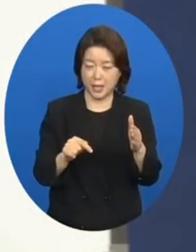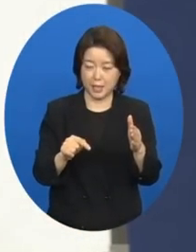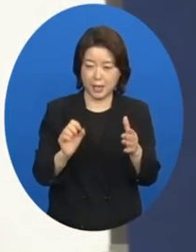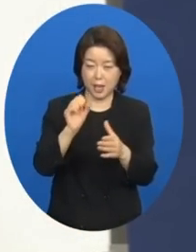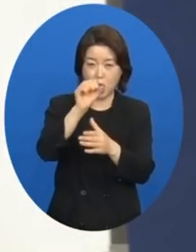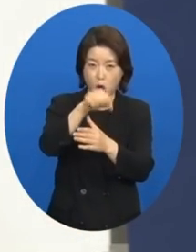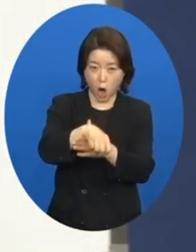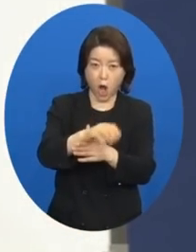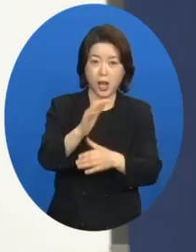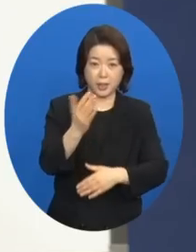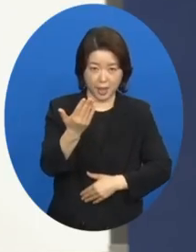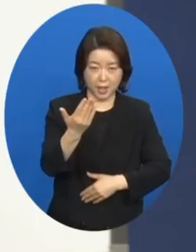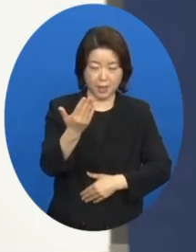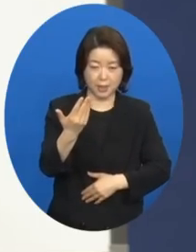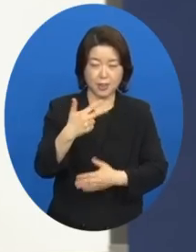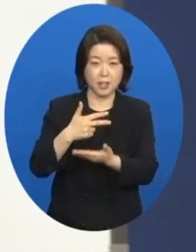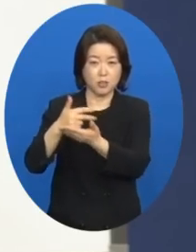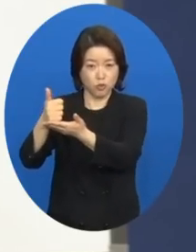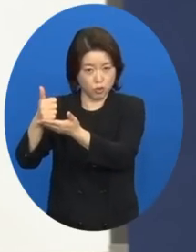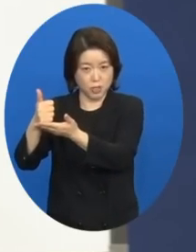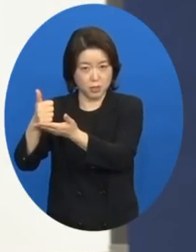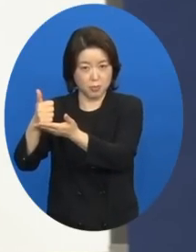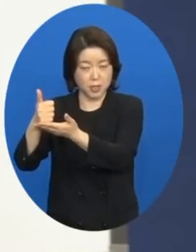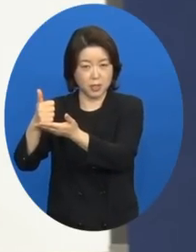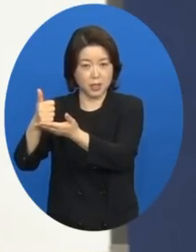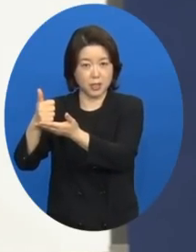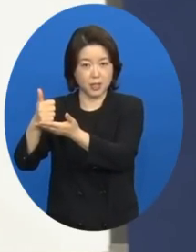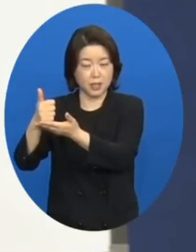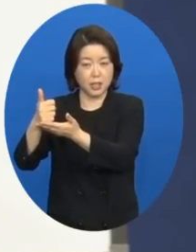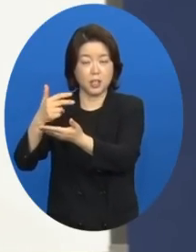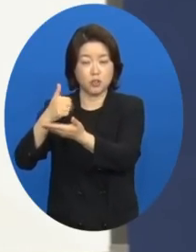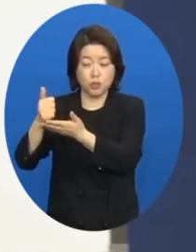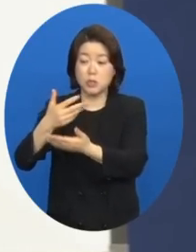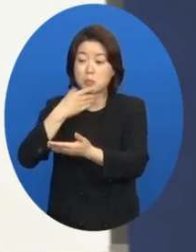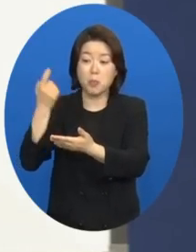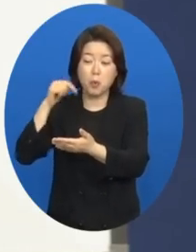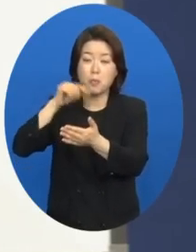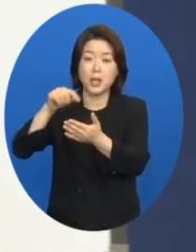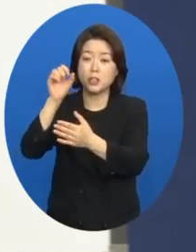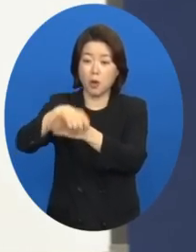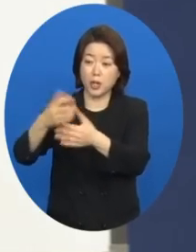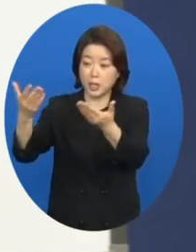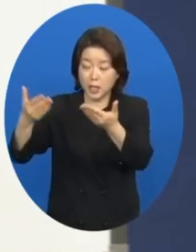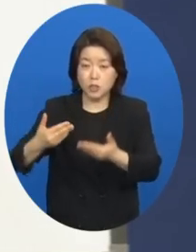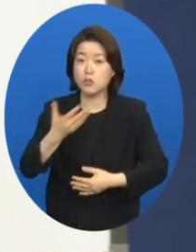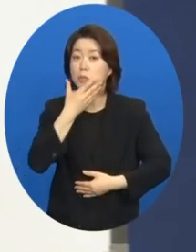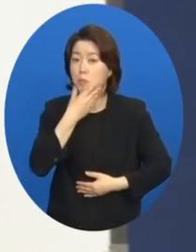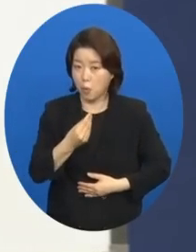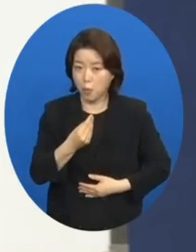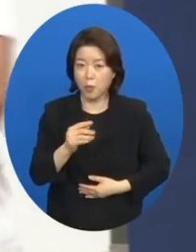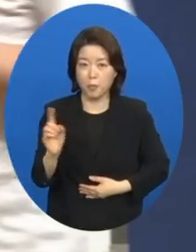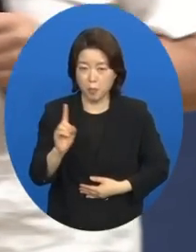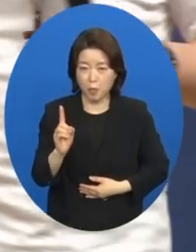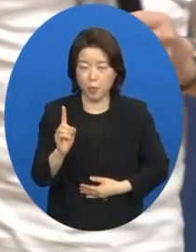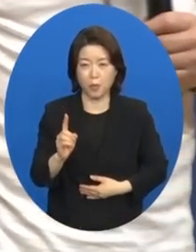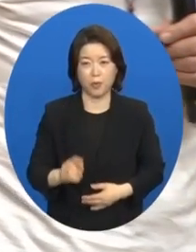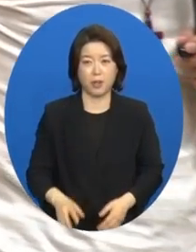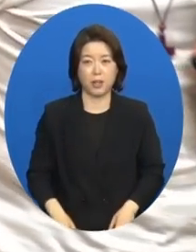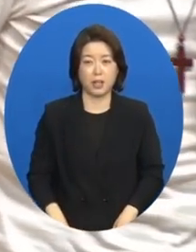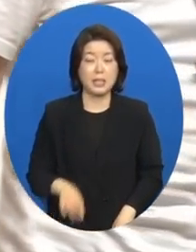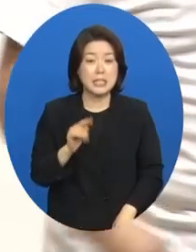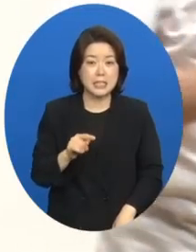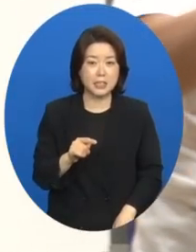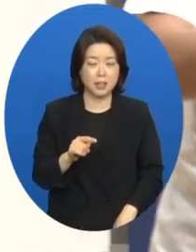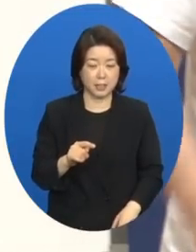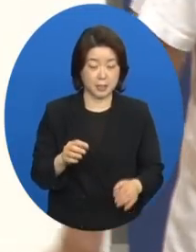허락된 주님이 복음 안에서 허락해 주신 축복 주님의 이 축복을